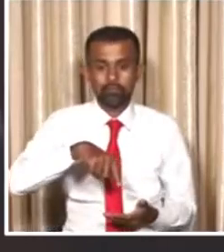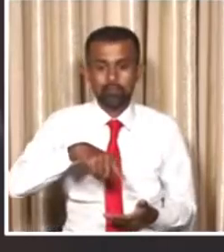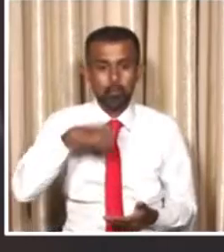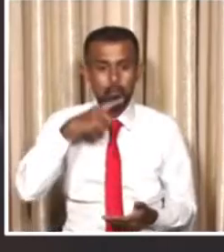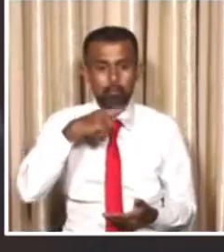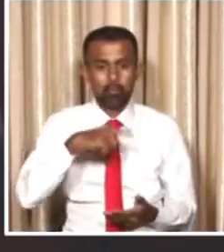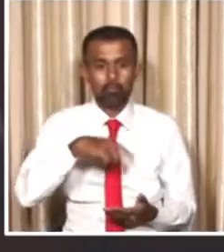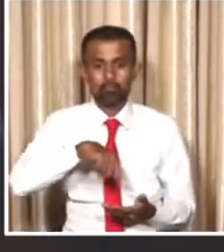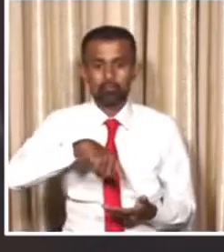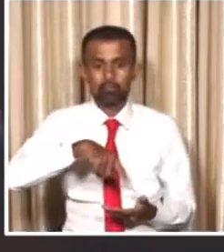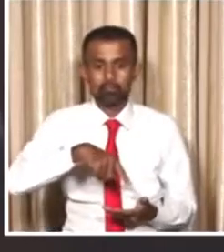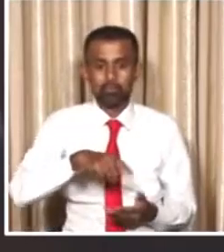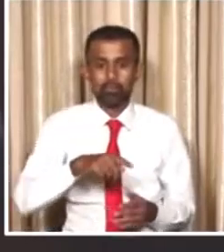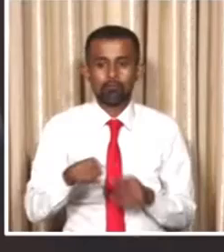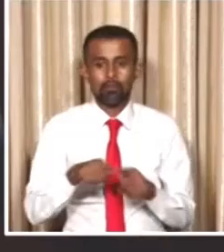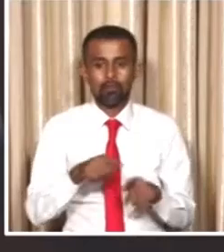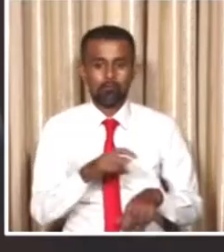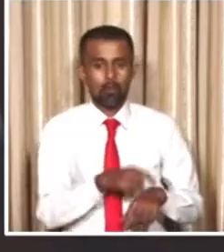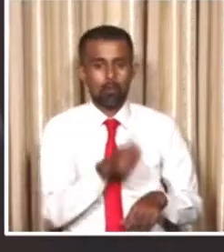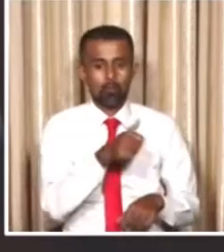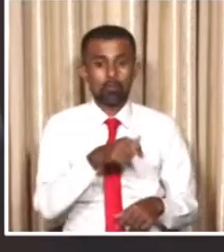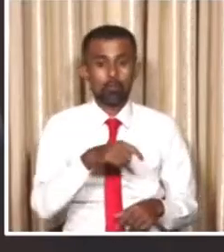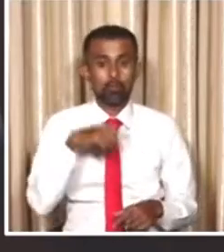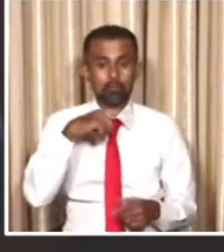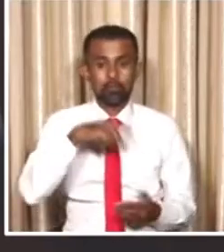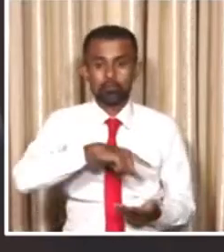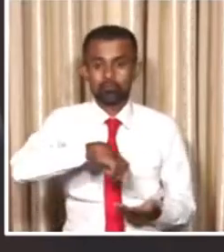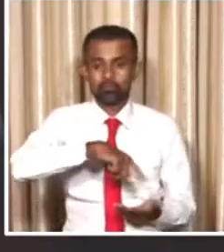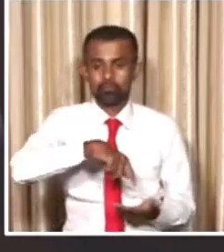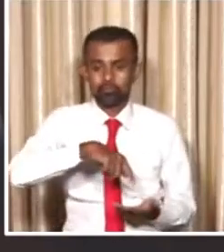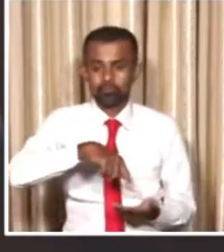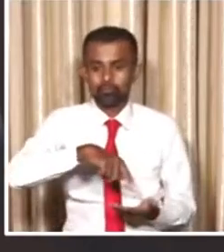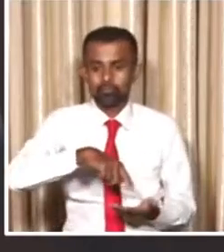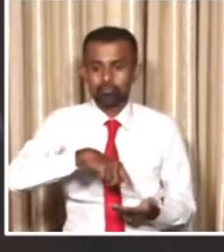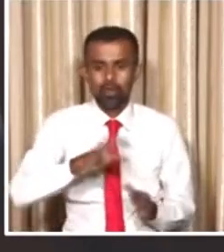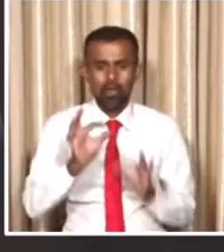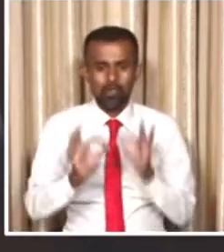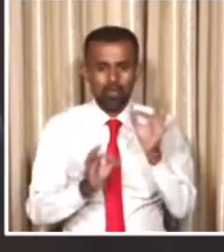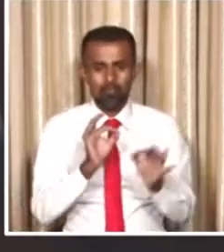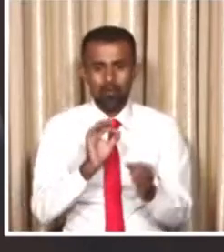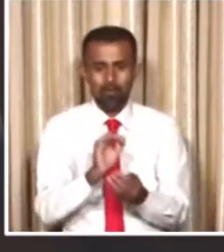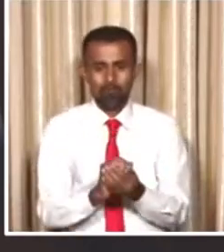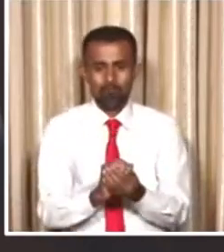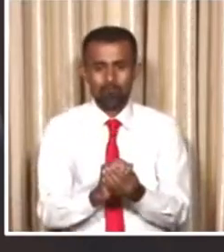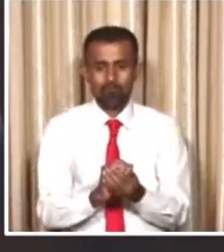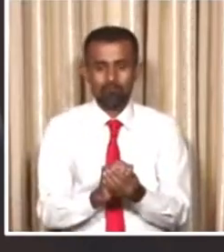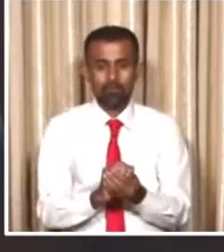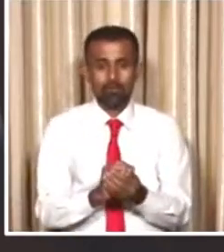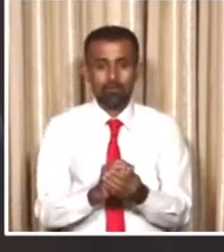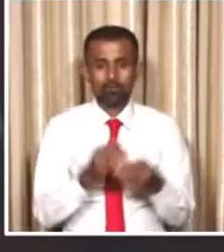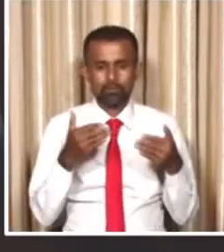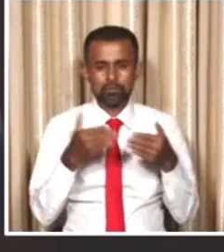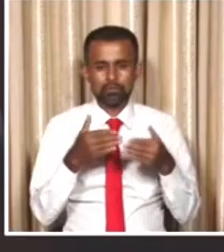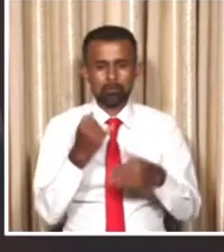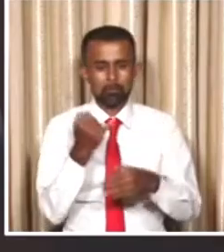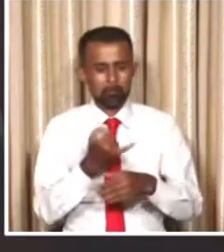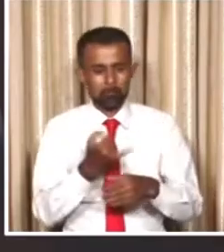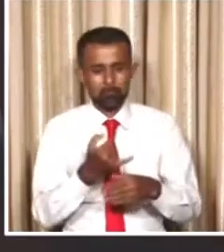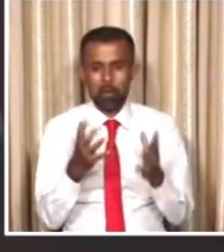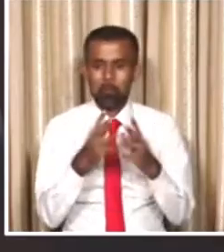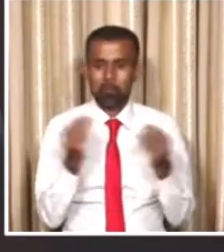ඒ කෙනෙකුගේ කාලේ හොඳ වුණාම බඹරේ වැල්ලෙත් කරගෙන ඕලු. දැන් සාමාන්‍යයෙන් තියෙන ග්‍රහාපල සේරම දුර වෙලා